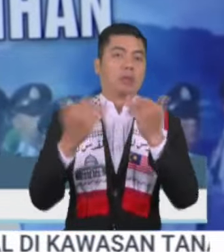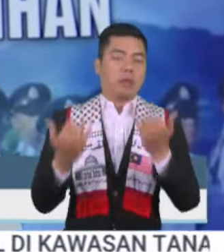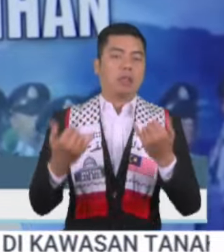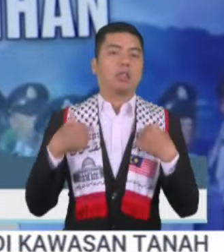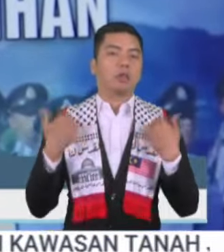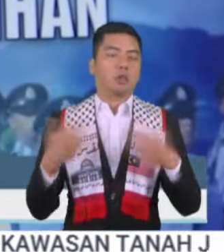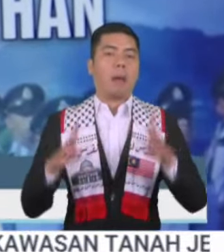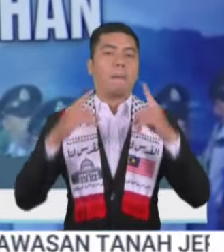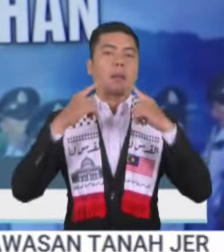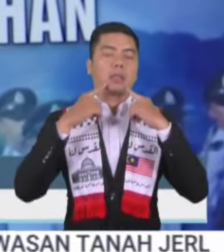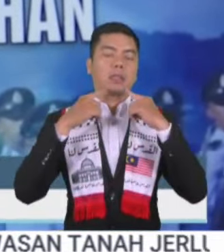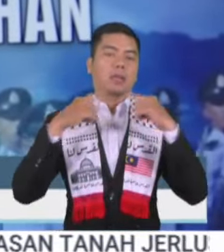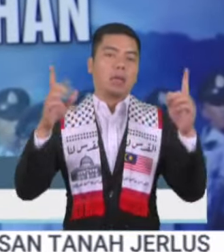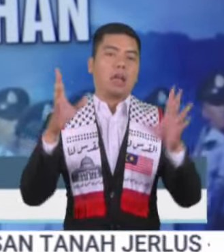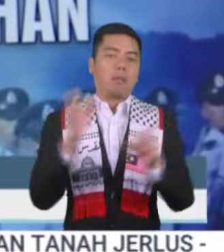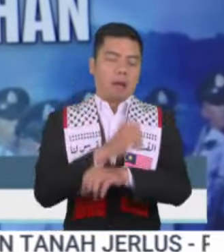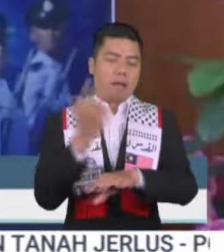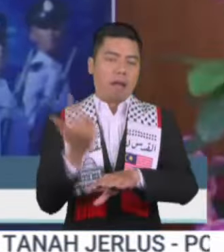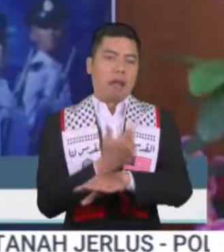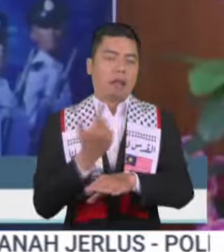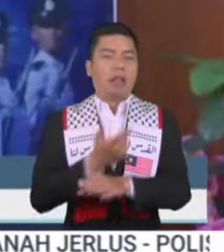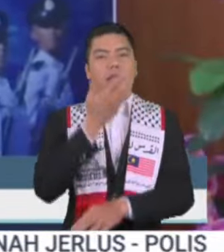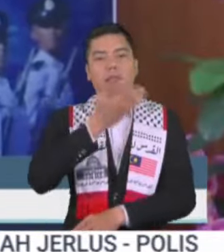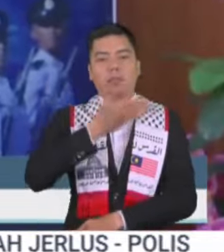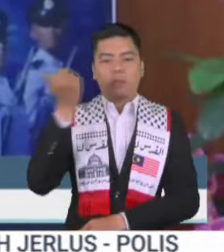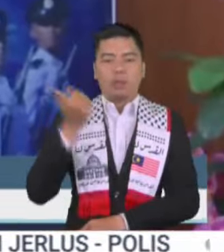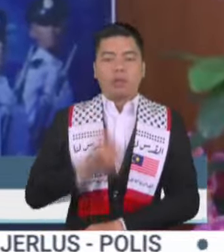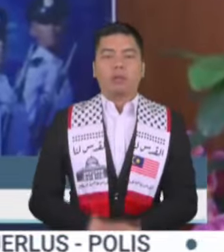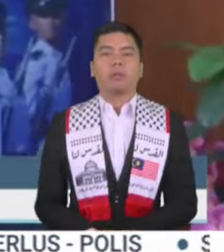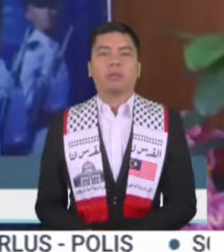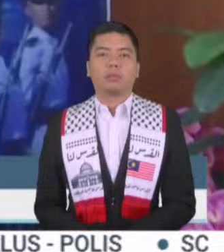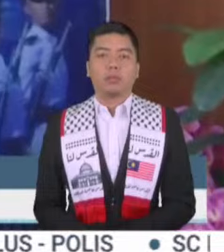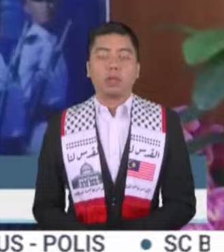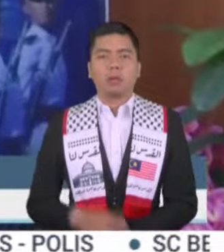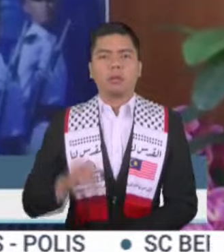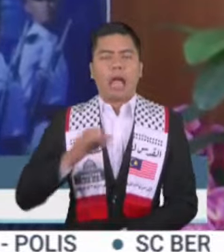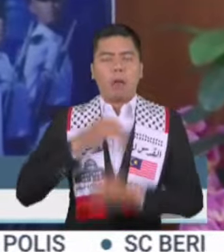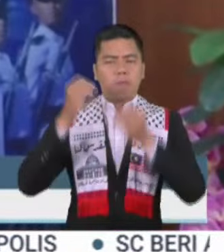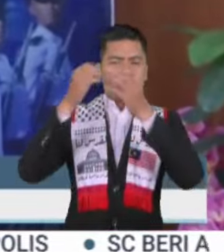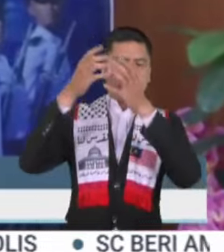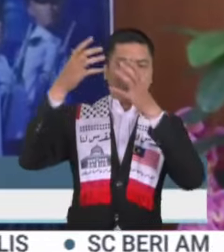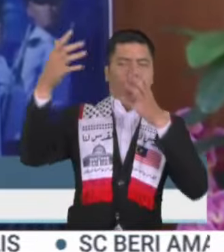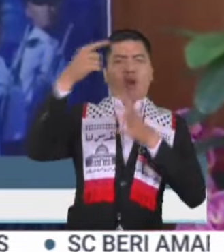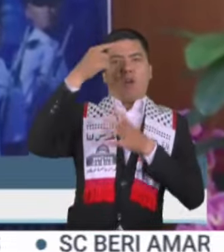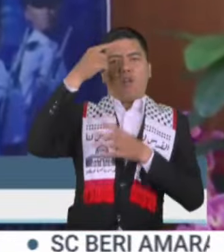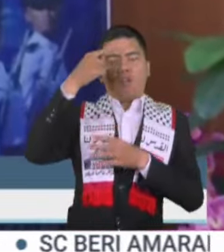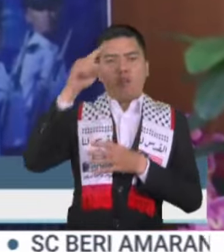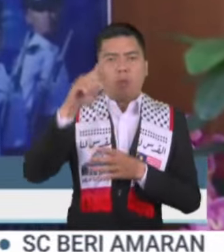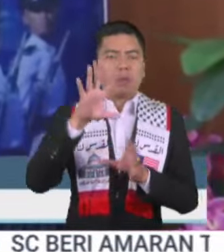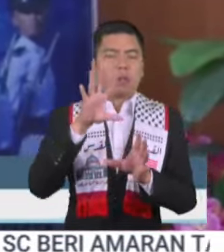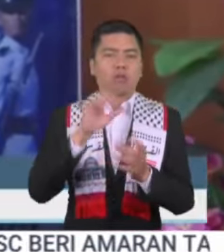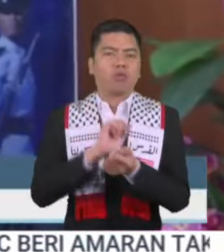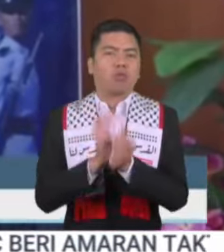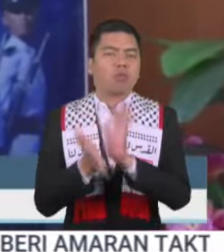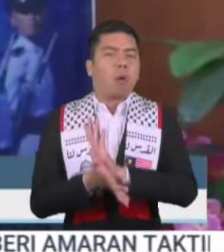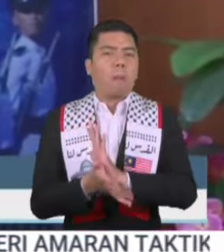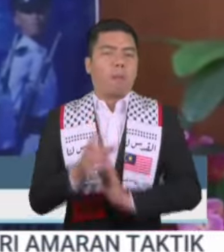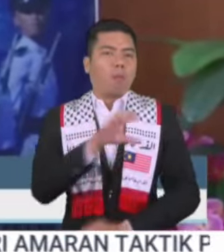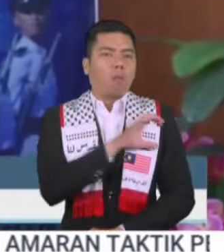mendapat pelatih terbaik patihan luar inspirasi saya untuk menjadi seorang anggota polisi yang berintegriti